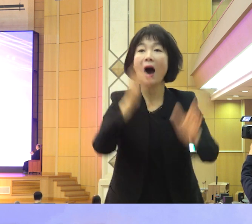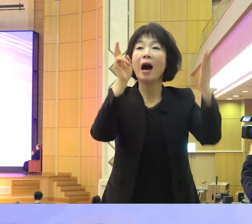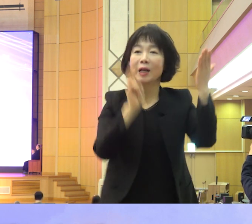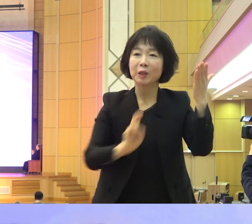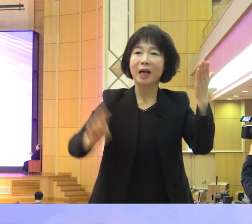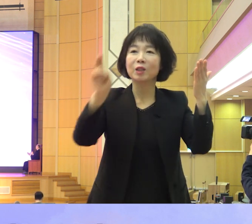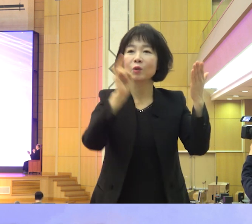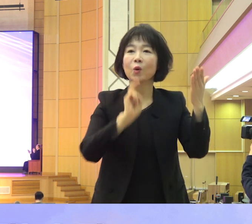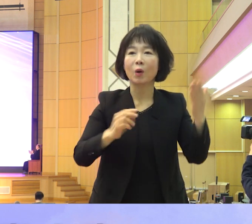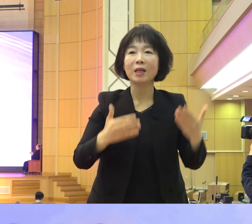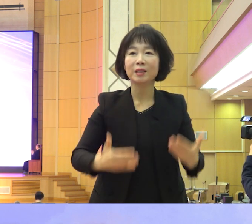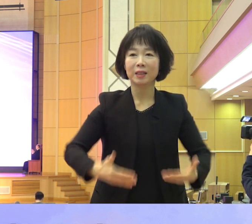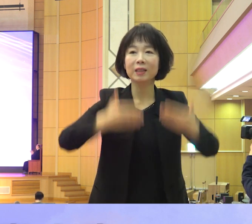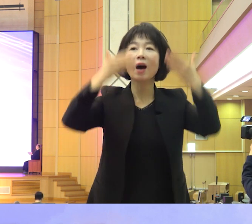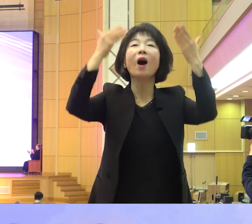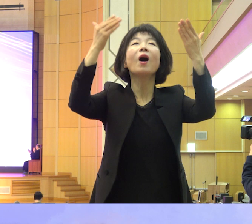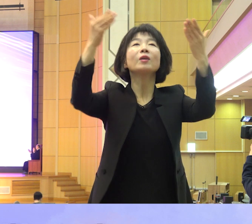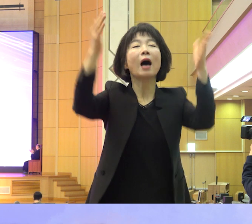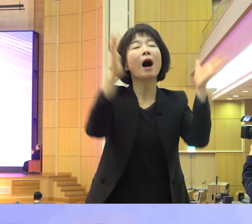한량없도다.